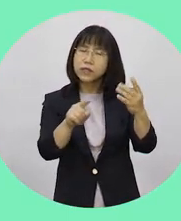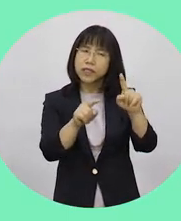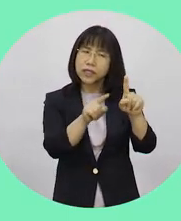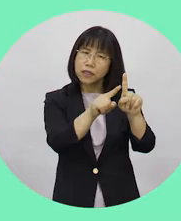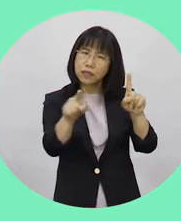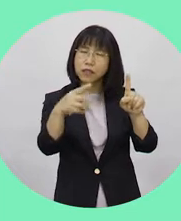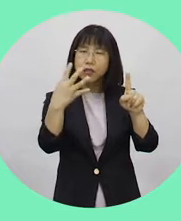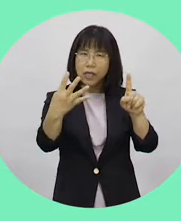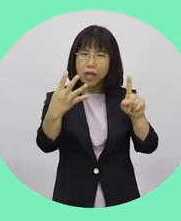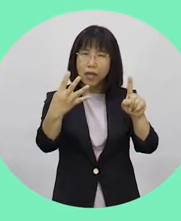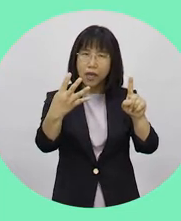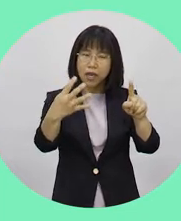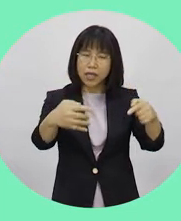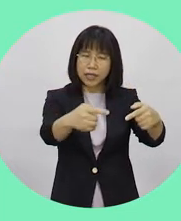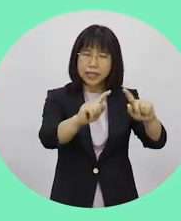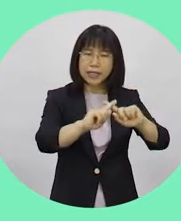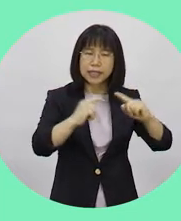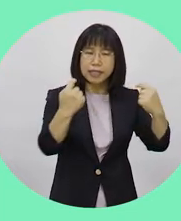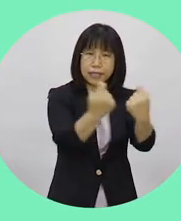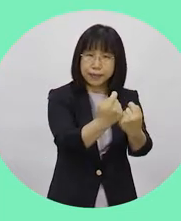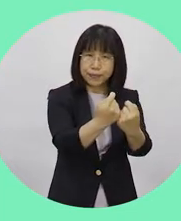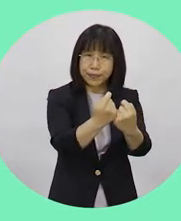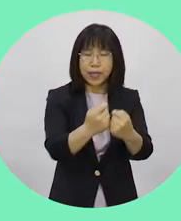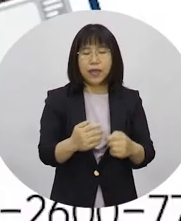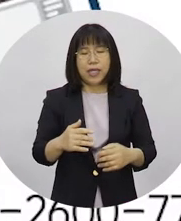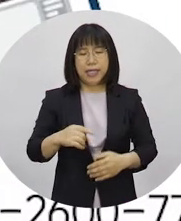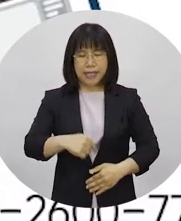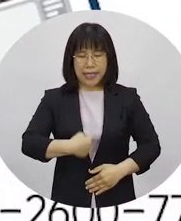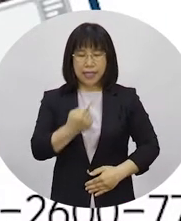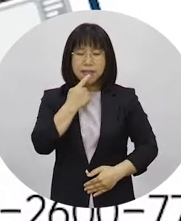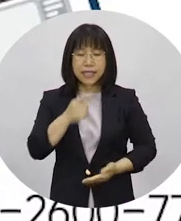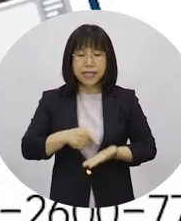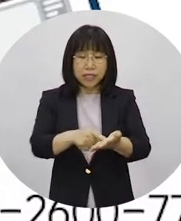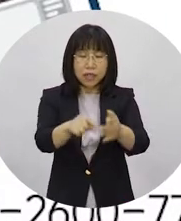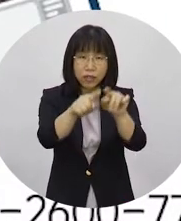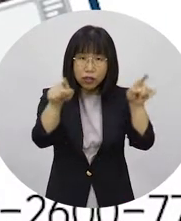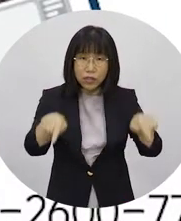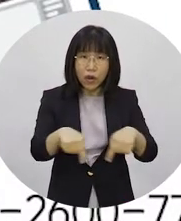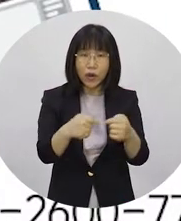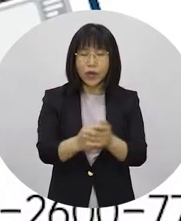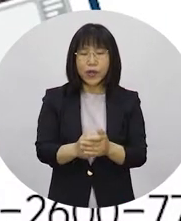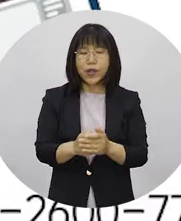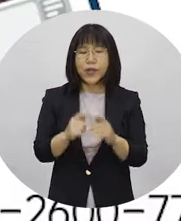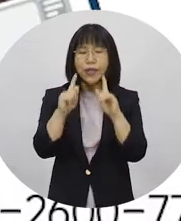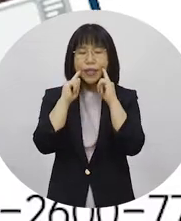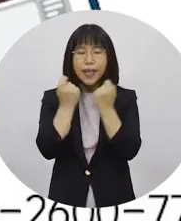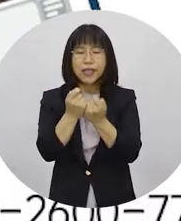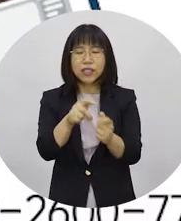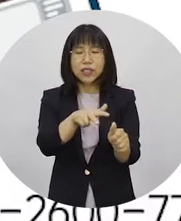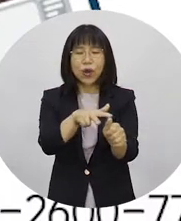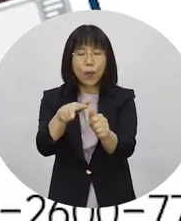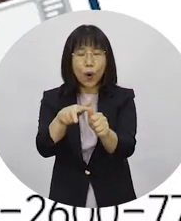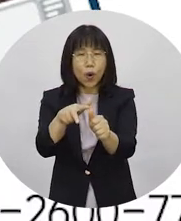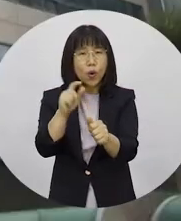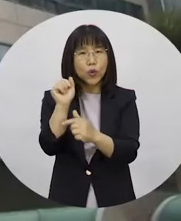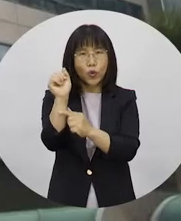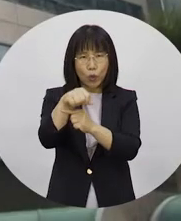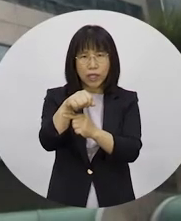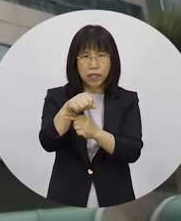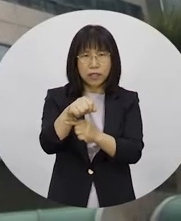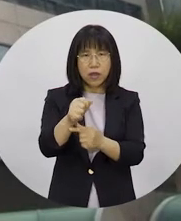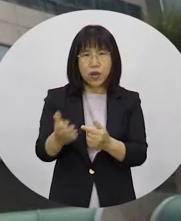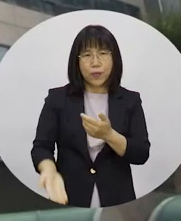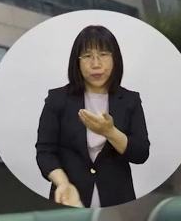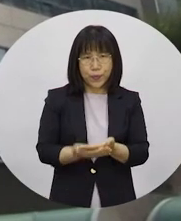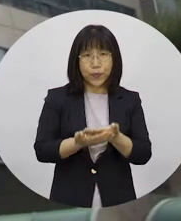7월 16일까지 지원 신청서, 개인정보 수집 동의서와 함께 직접 제작, 편집한 영상을 이메일로 제출하면